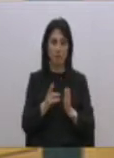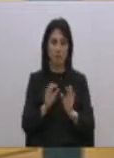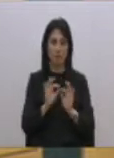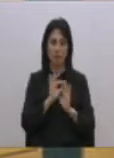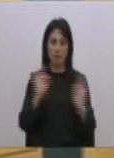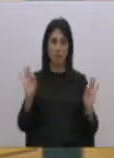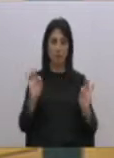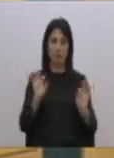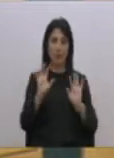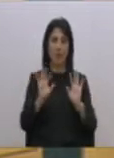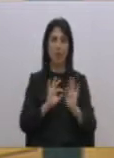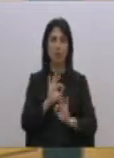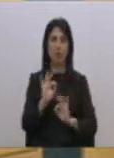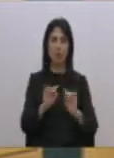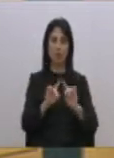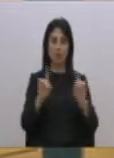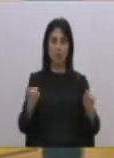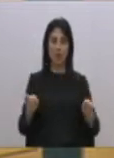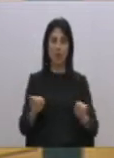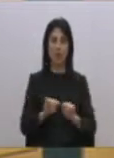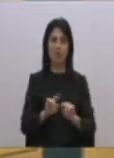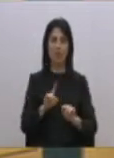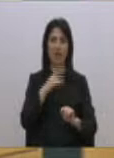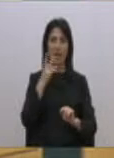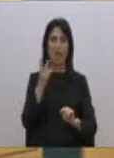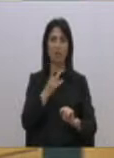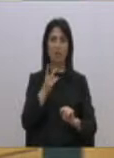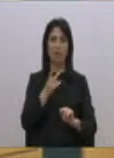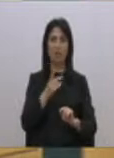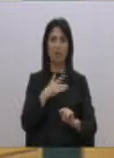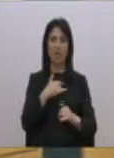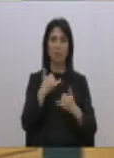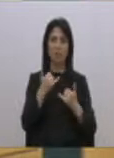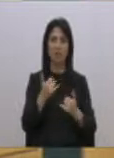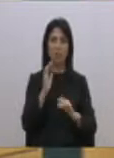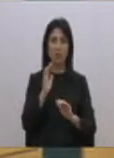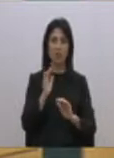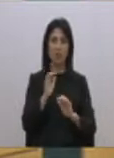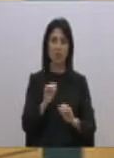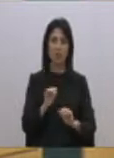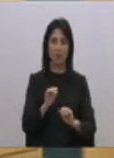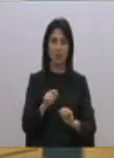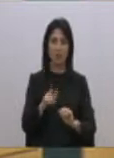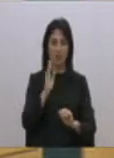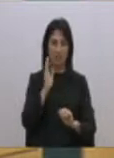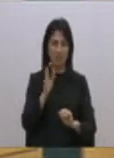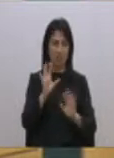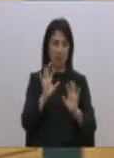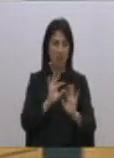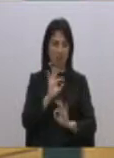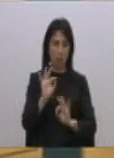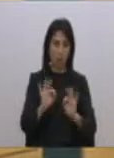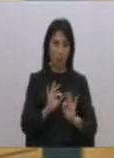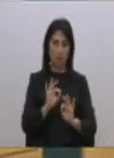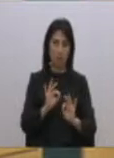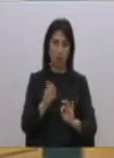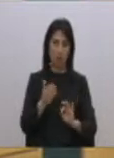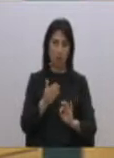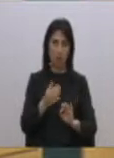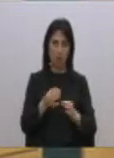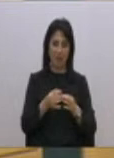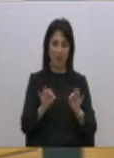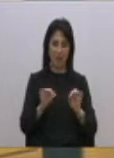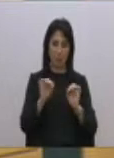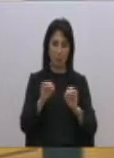ამაზრისით კანონპროექტთა პაკეტი, რომელიც რა თქმა უნდა იმსახურებს მხარდაჭერას. ეს იქნება კანონპროექტი, რომელიც